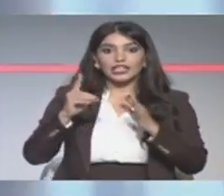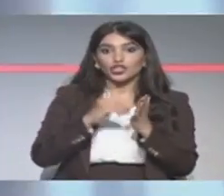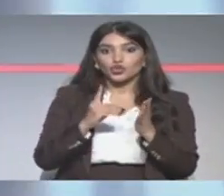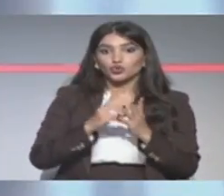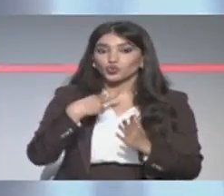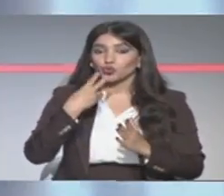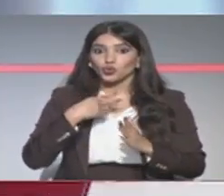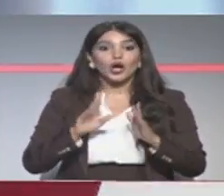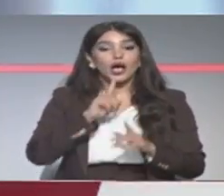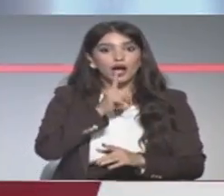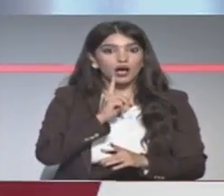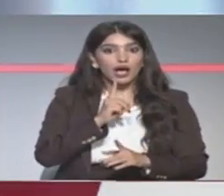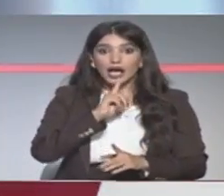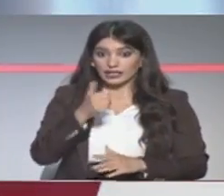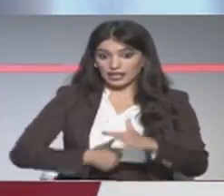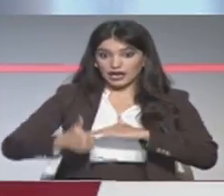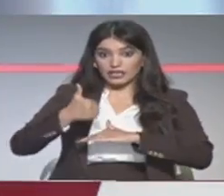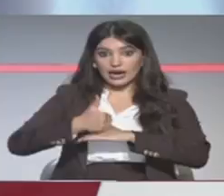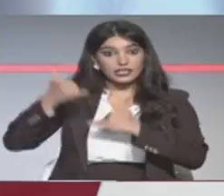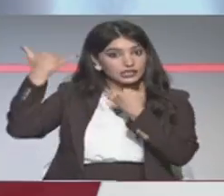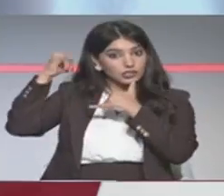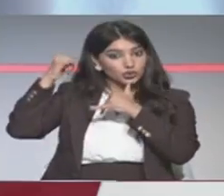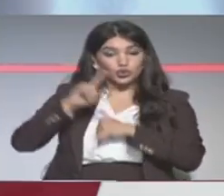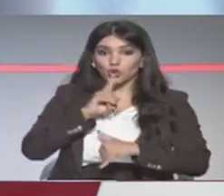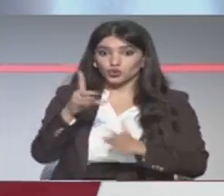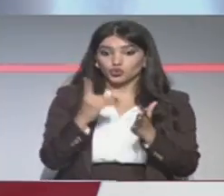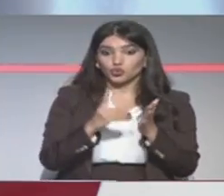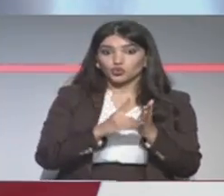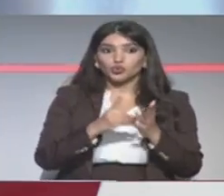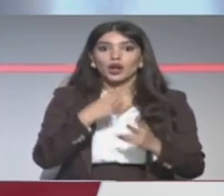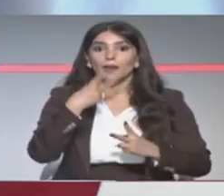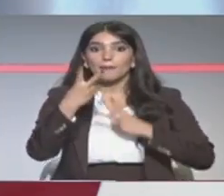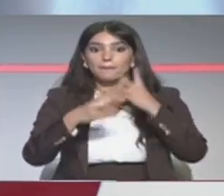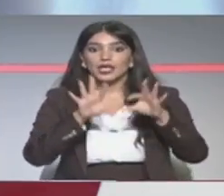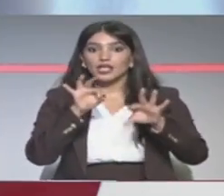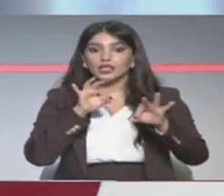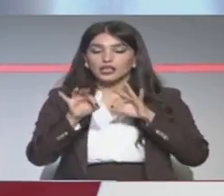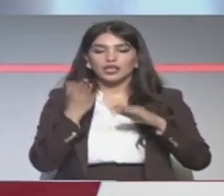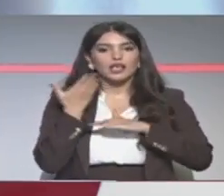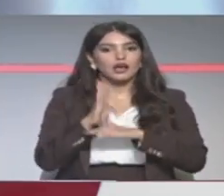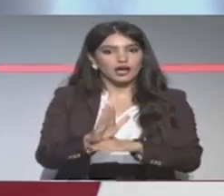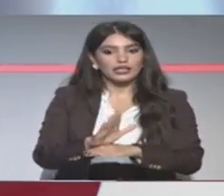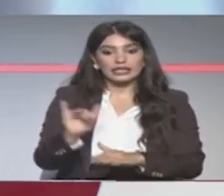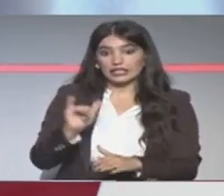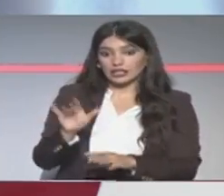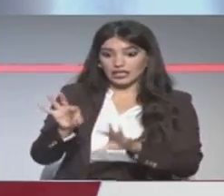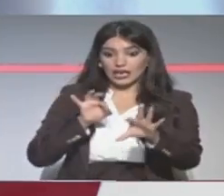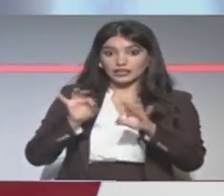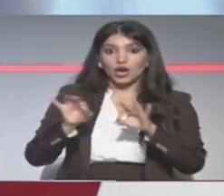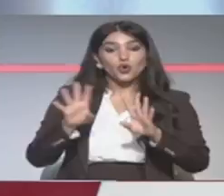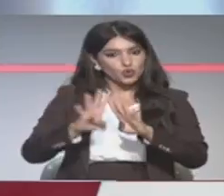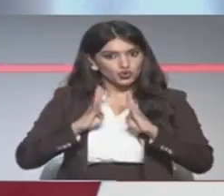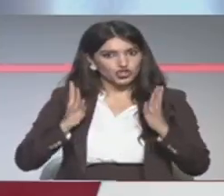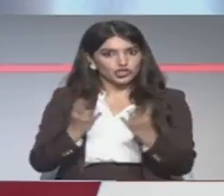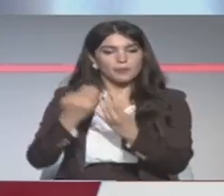نوفمبر القادم. مؤكد تبون أن الدستور الذي سيطرح للاستفتاء الشعبي يعطي صلاحيات لمن يختاره الشعب،